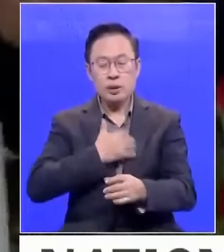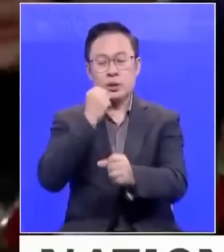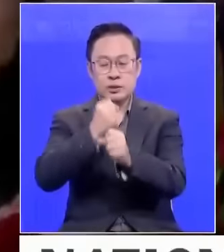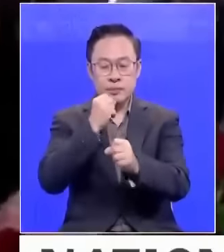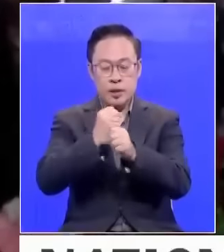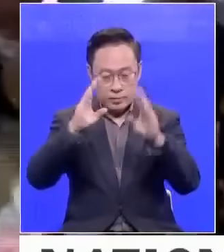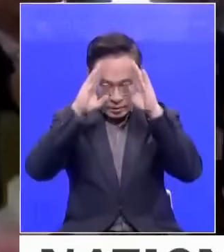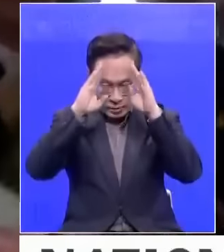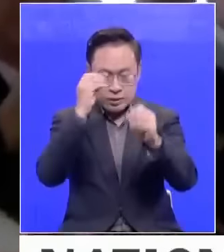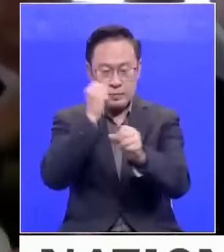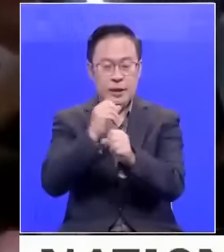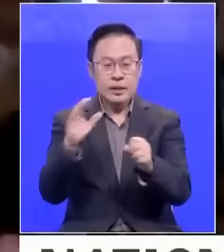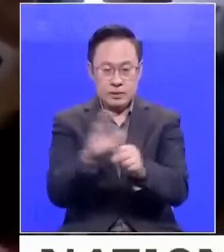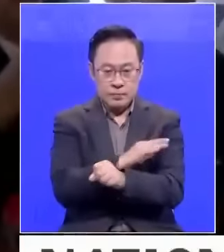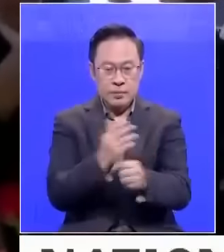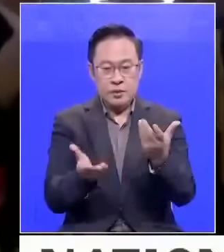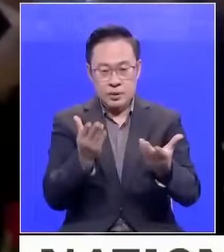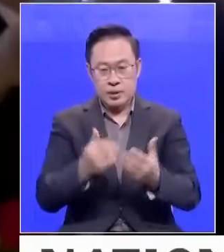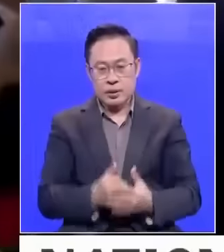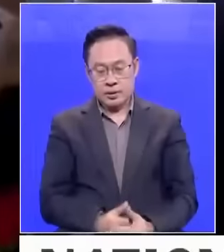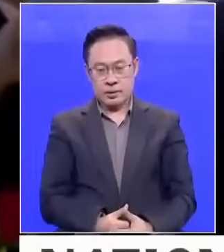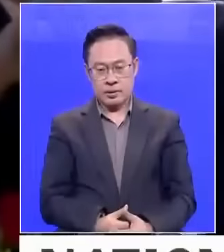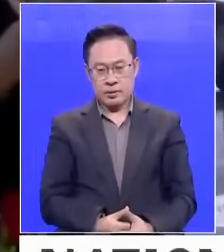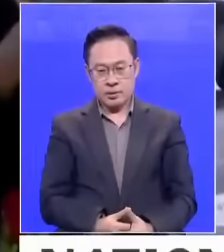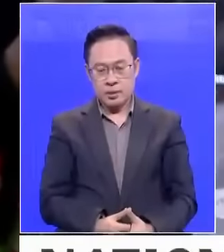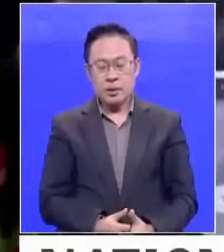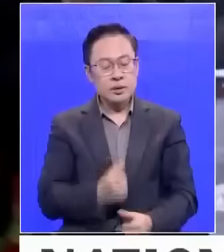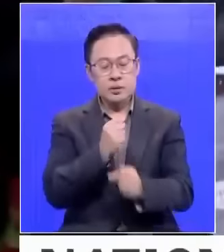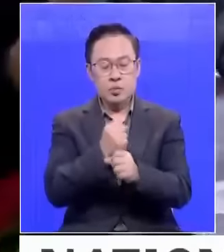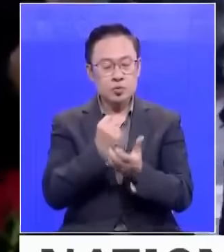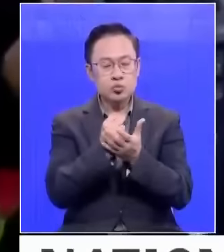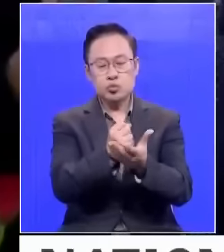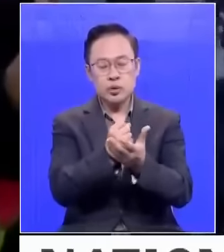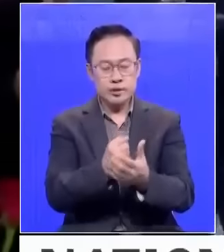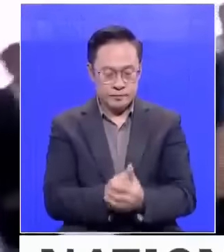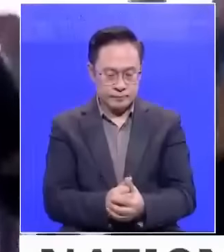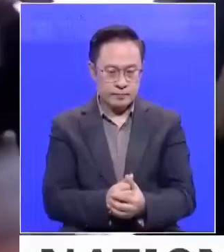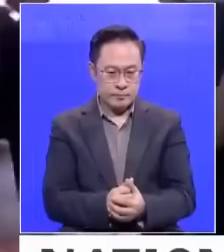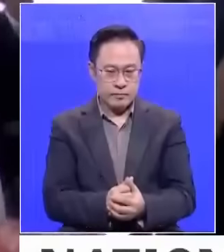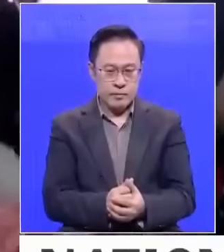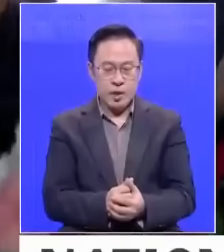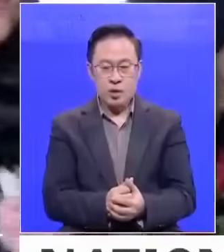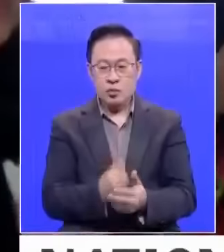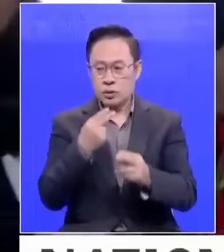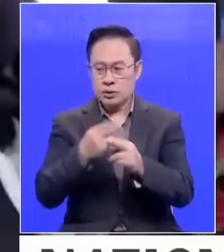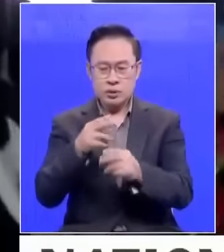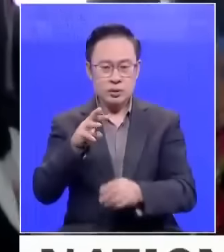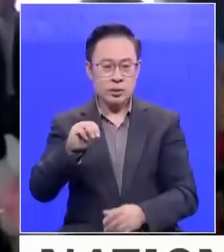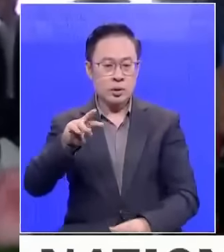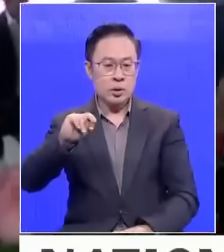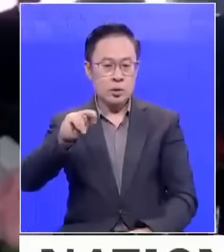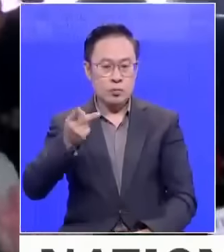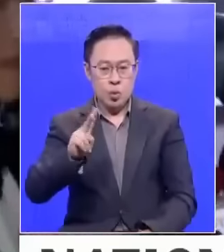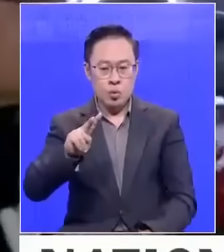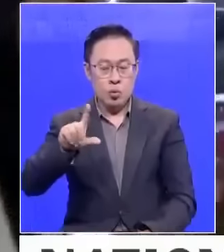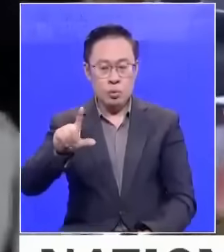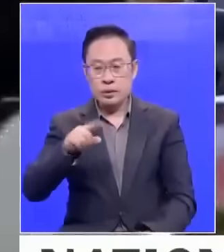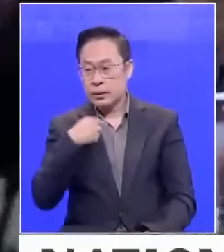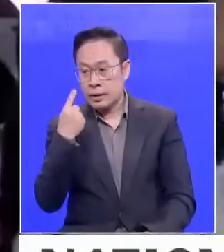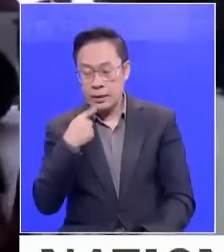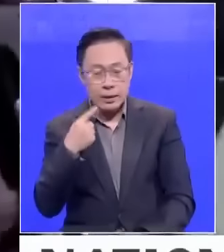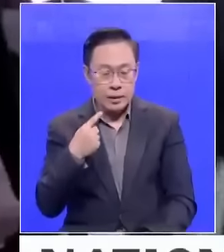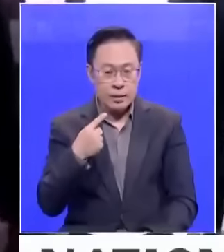นด้วยหรือไม่เห็นด้วยกับความสวยงามของระบอบประชาธิปไตยส่วนที่บอกว่าคุณมงคลเนี่ยถูกมองว่าเป็นตัวเต็งเนี่ยพลเอกเกรียงไกรก็บอกว่า